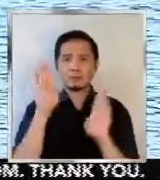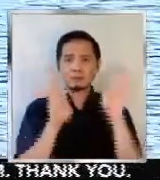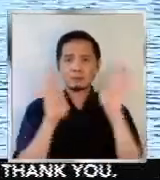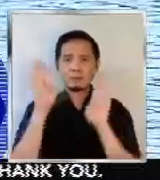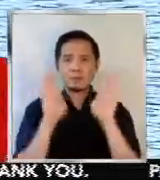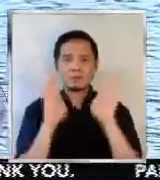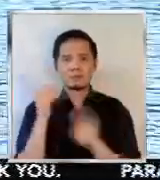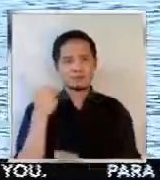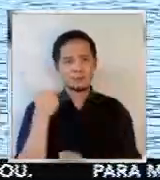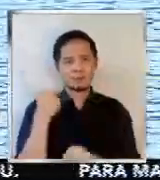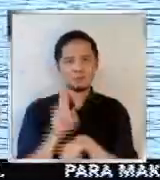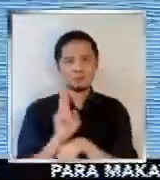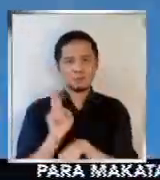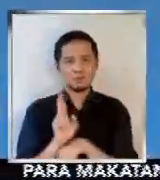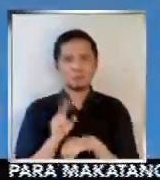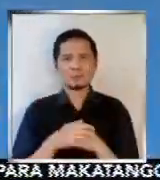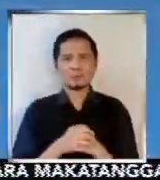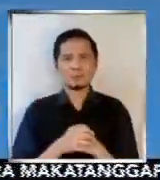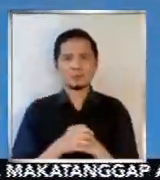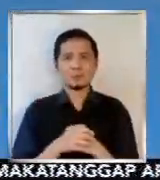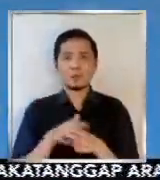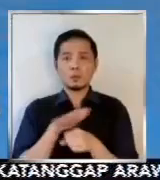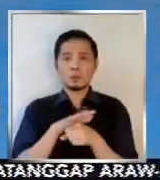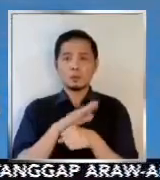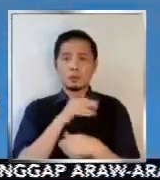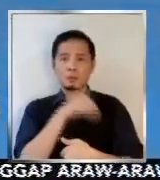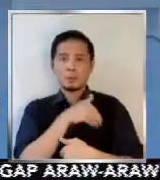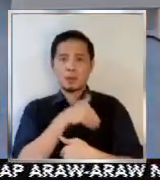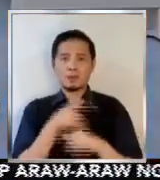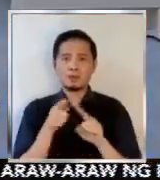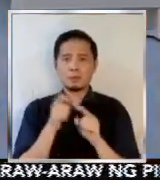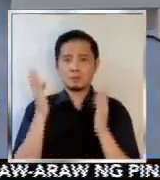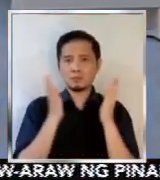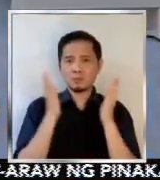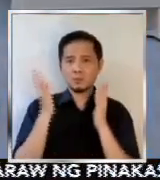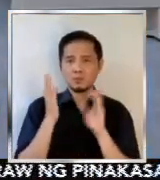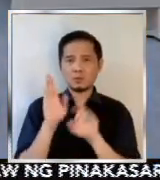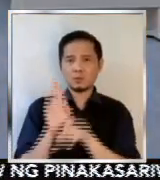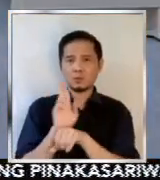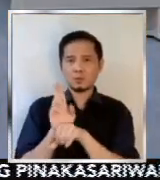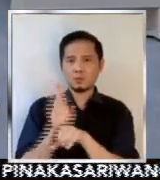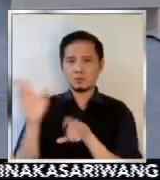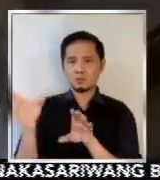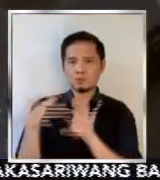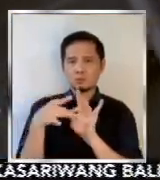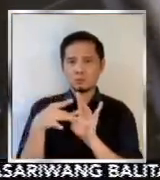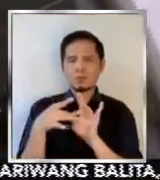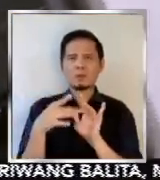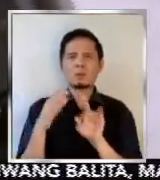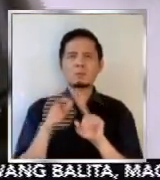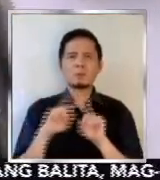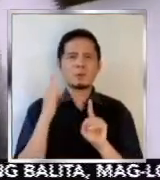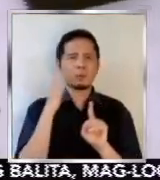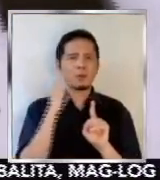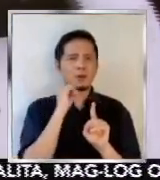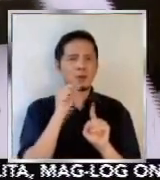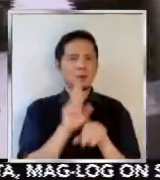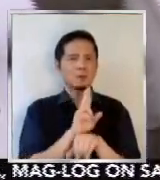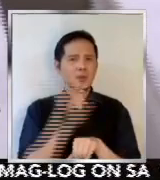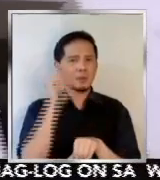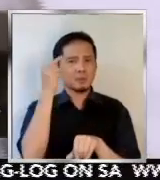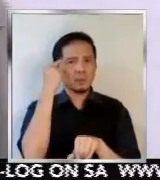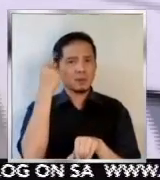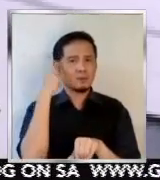isang local bank ang MTD Malaysia para gawing puhunan. Bakit daw hindi nilang gobyerno ang umutang sa banko at hindi na pinadaan pa sa